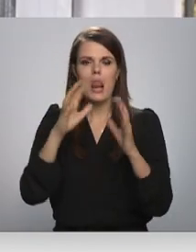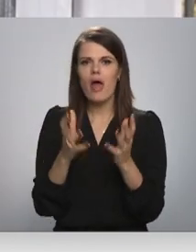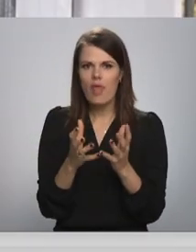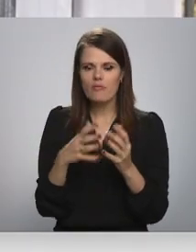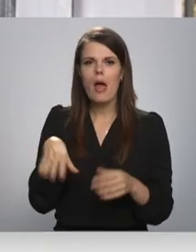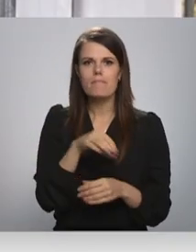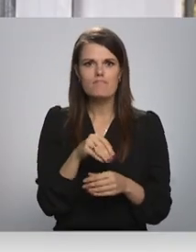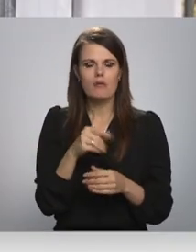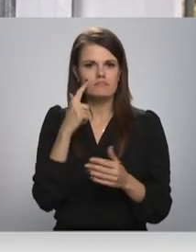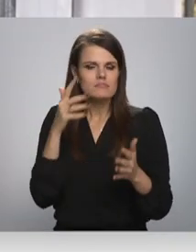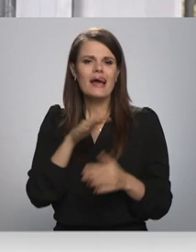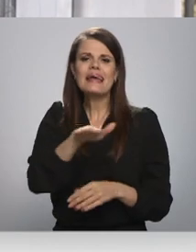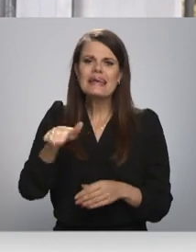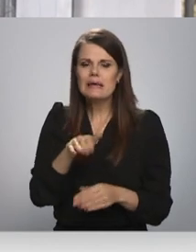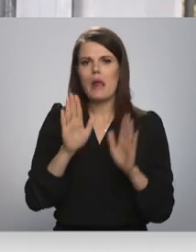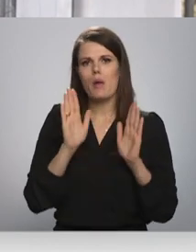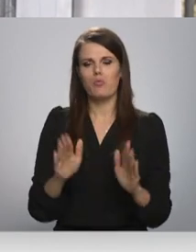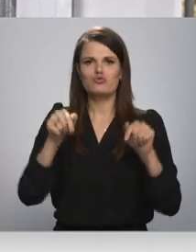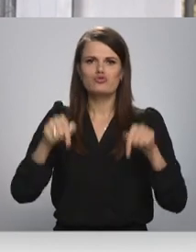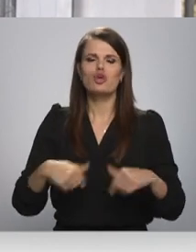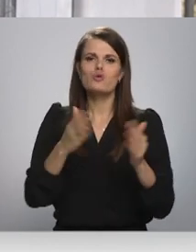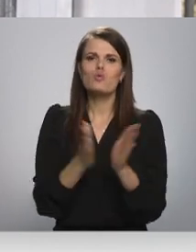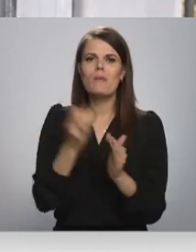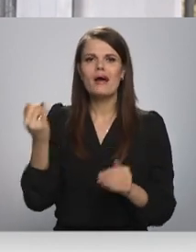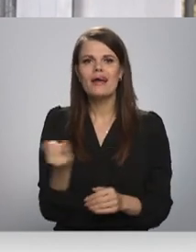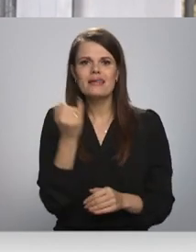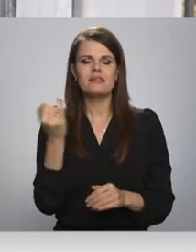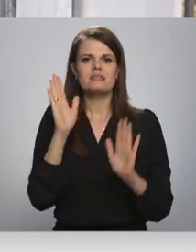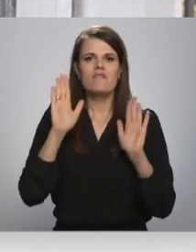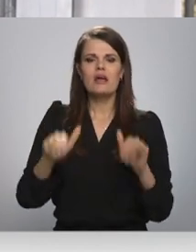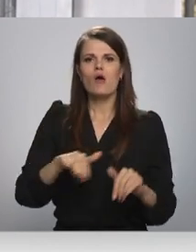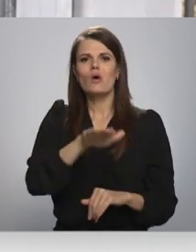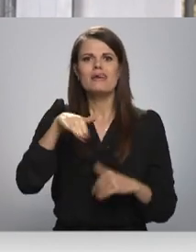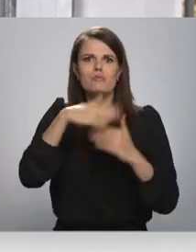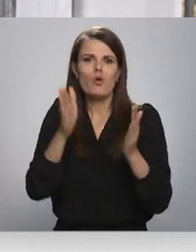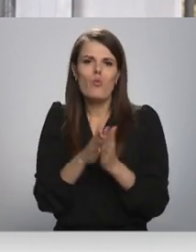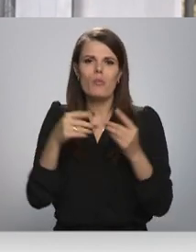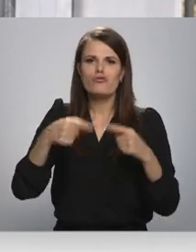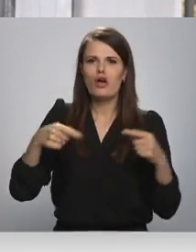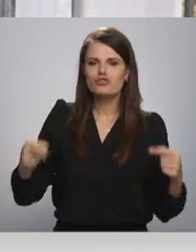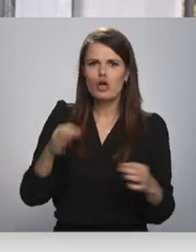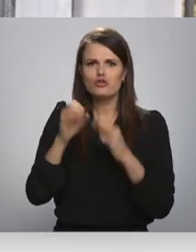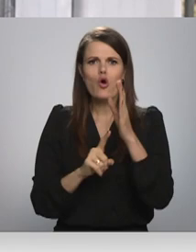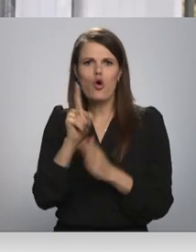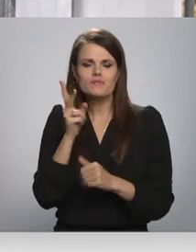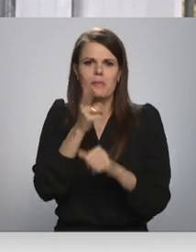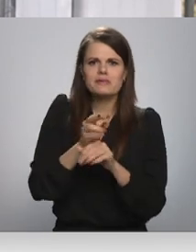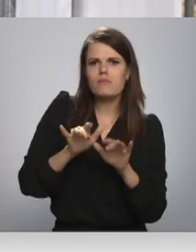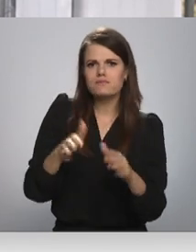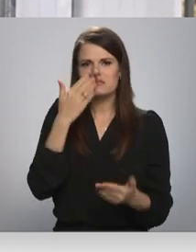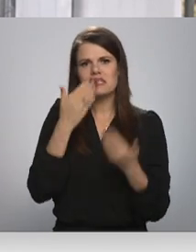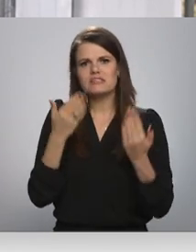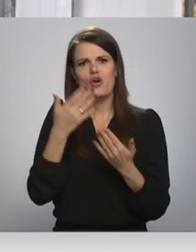liekam uz ģimenēm, lai ģimenēm šeit kopā būtu interesanti, lai viņi kopā varētu izspēlēt dažādas kosmiskas misijas, izmēģināt dažādas